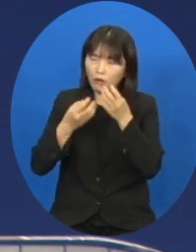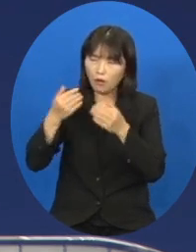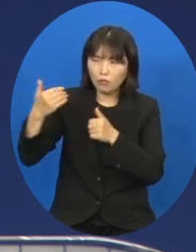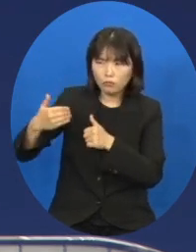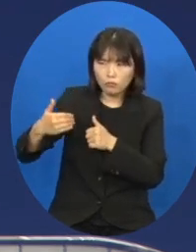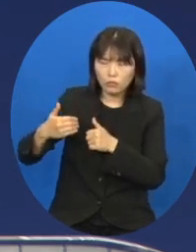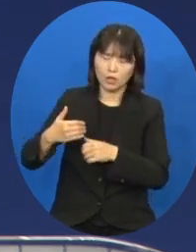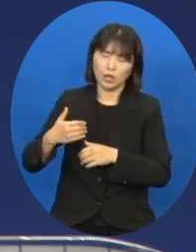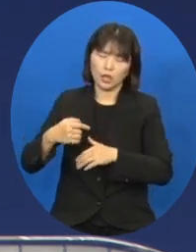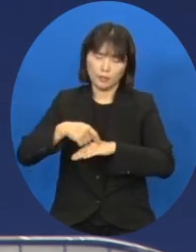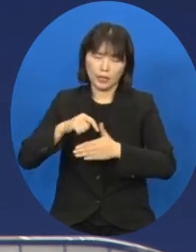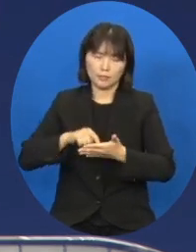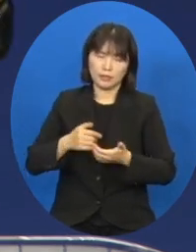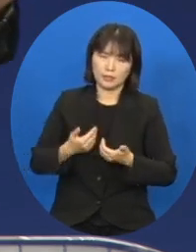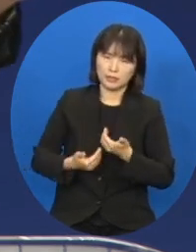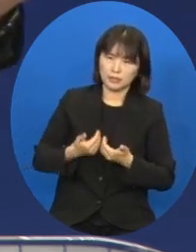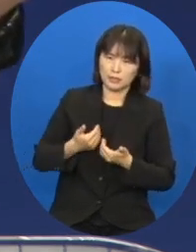생기더래요.